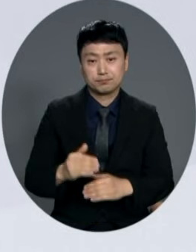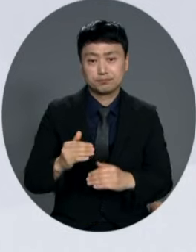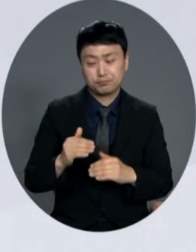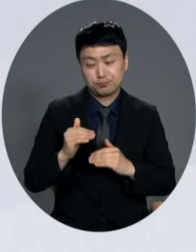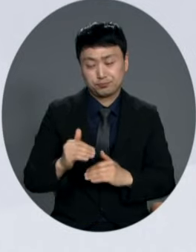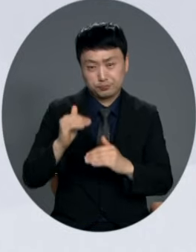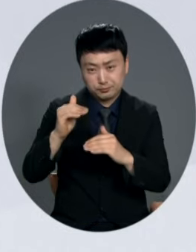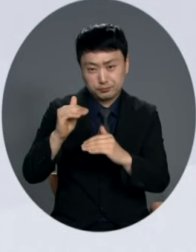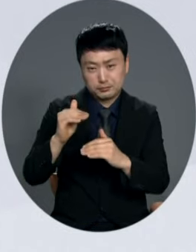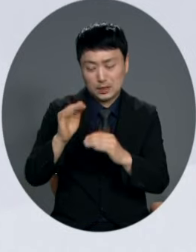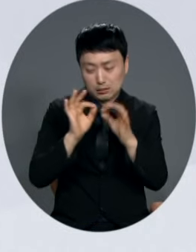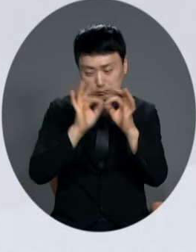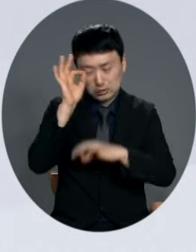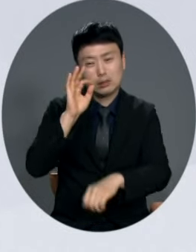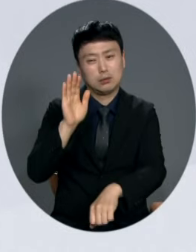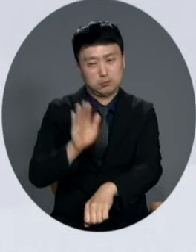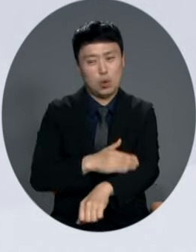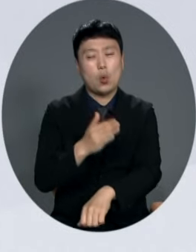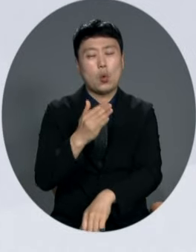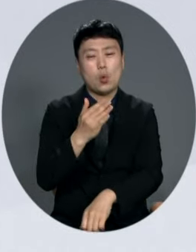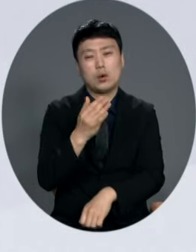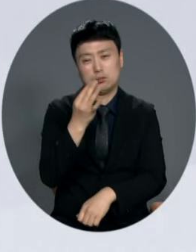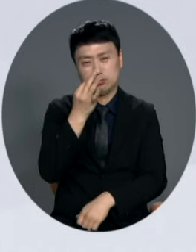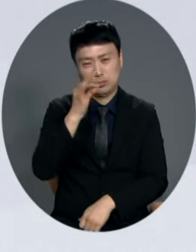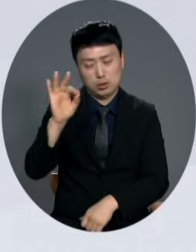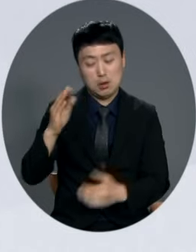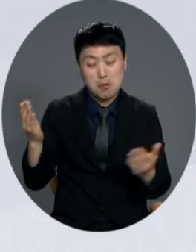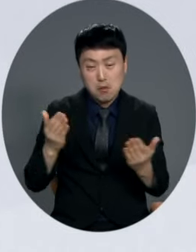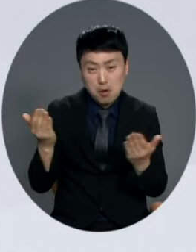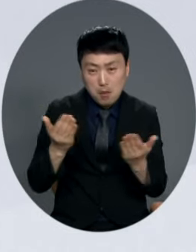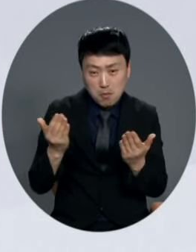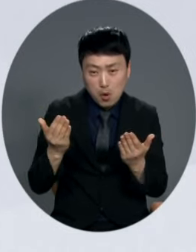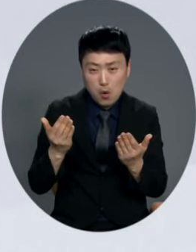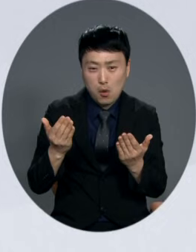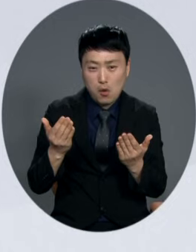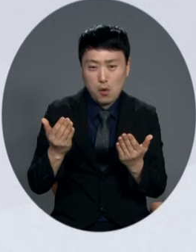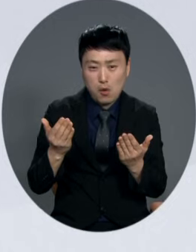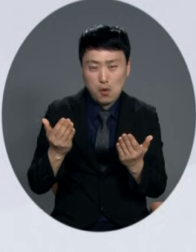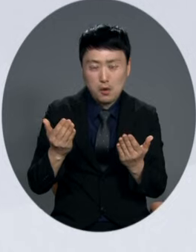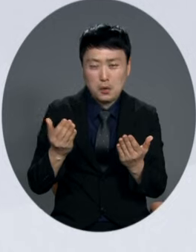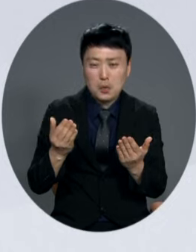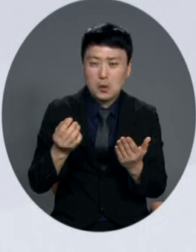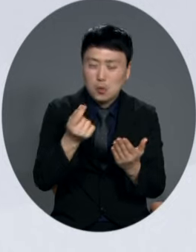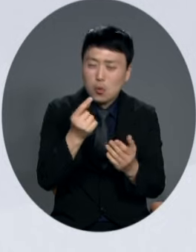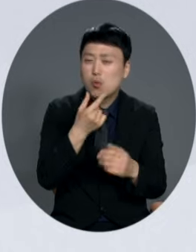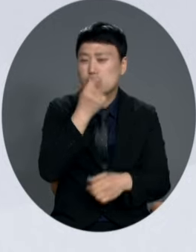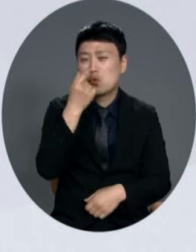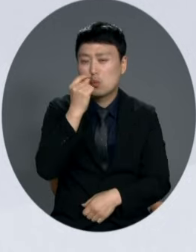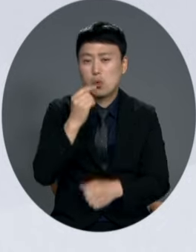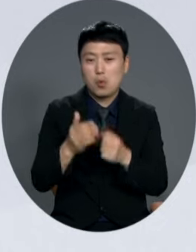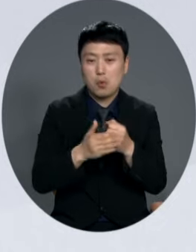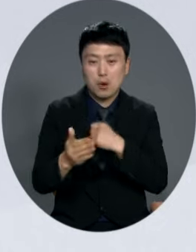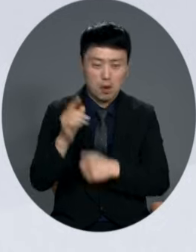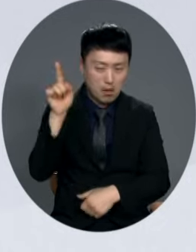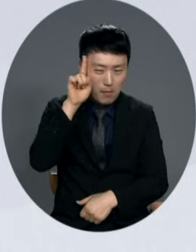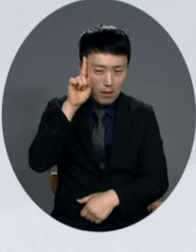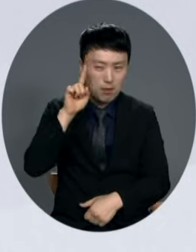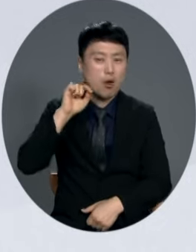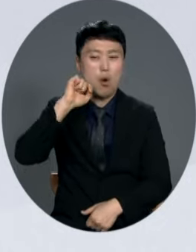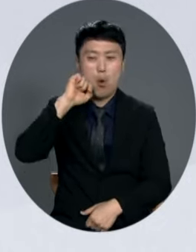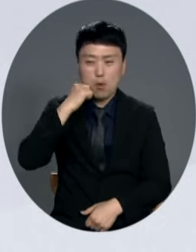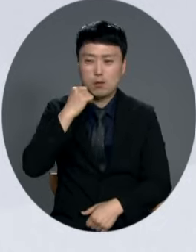소리할 수도 있었다고 제 인정을 합니다 제가 일을 하다보면 어떤 것에 대해서 소리할 수도 있죠 그 완벽하게 다 할 수는